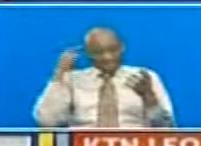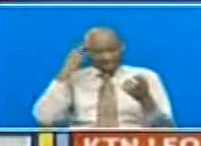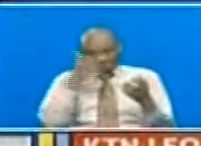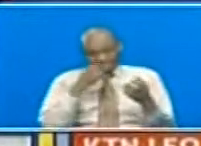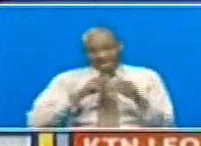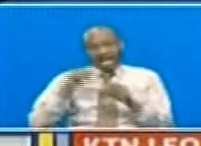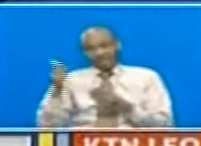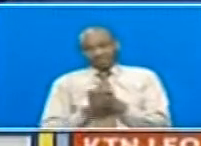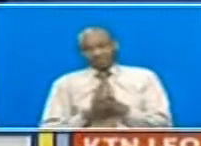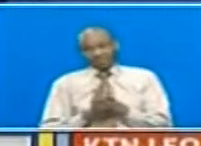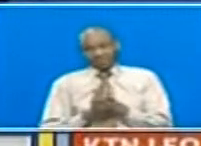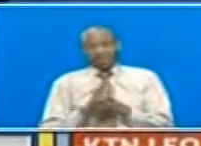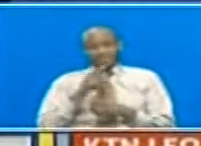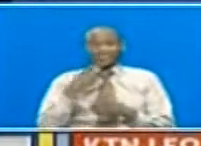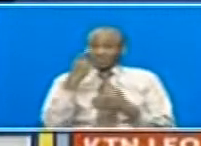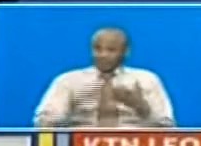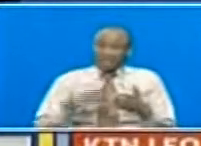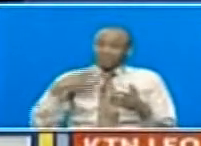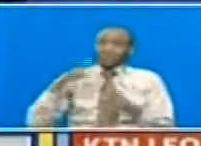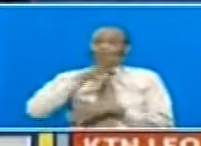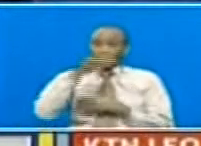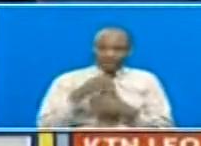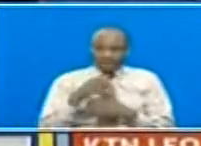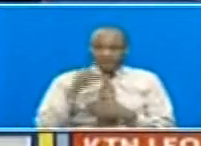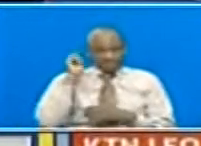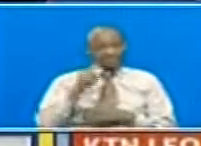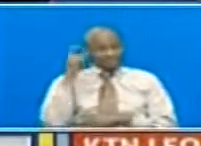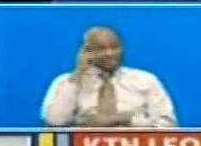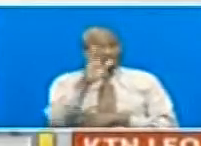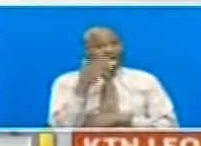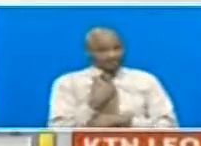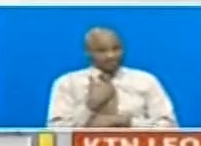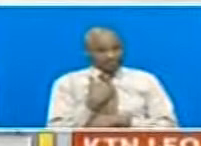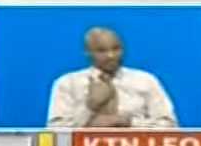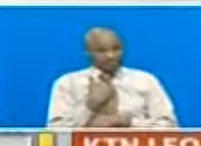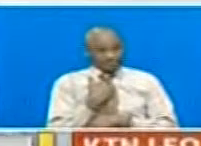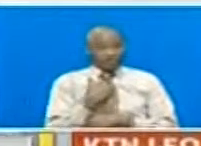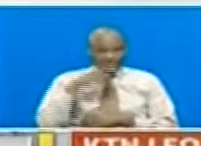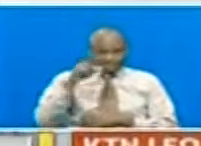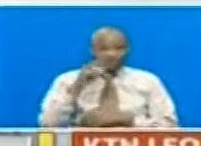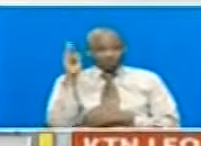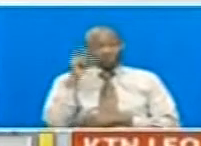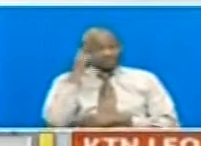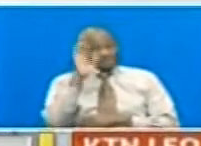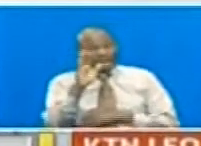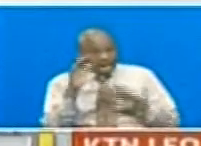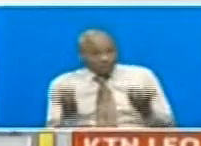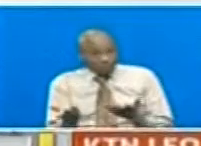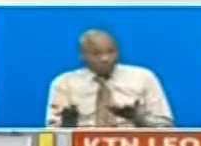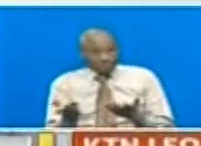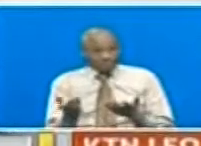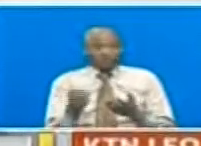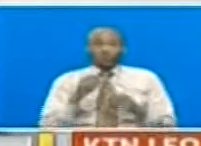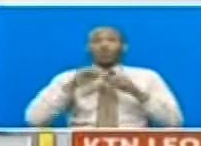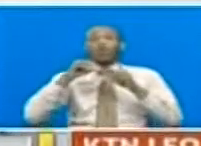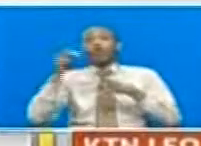hayo yote ni 9 ya 10 ni kuwa kila mtu ana akili yake. Kwa hivyo nakutegemea utaitumia vipi kutoka hapo